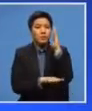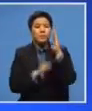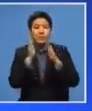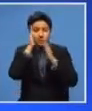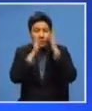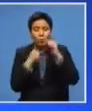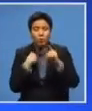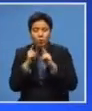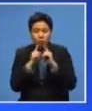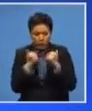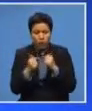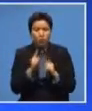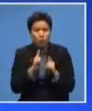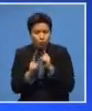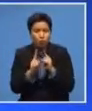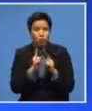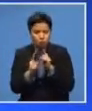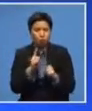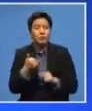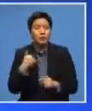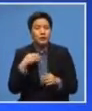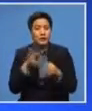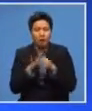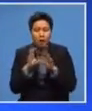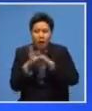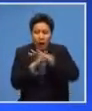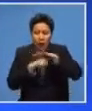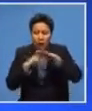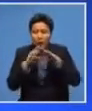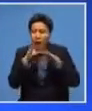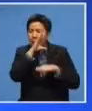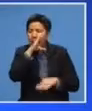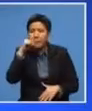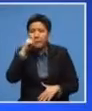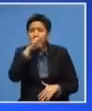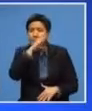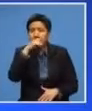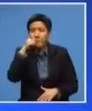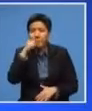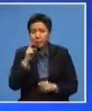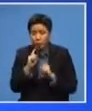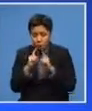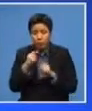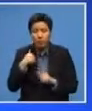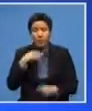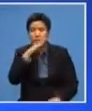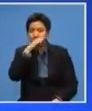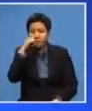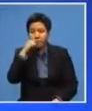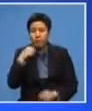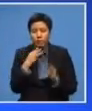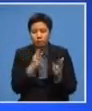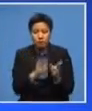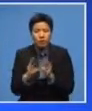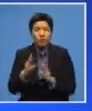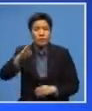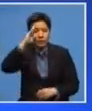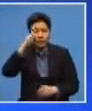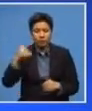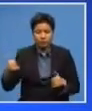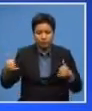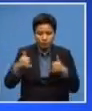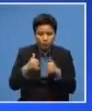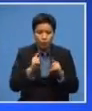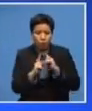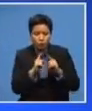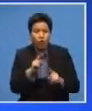หว่างนี้การพูดคุยต่างๆก็ยังคุยกันอยู่ในทางลับในทางพื้นที่นะมันมีการพูดคุยกันอยู่แล้วนะครับโดยกรมภาค40หน้าโดยสว